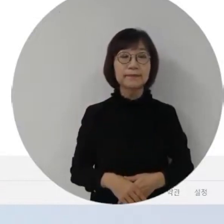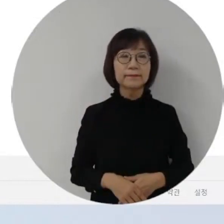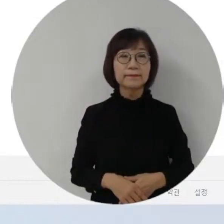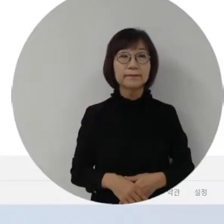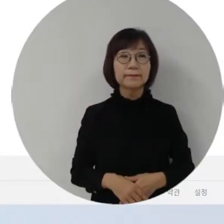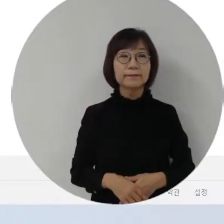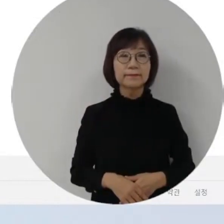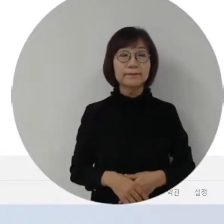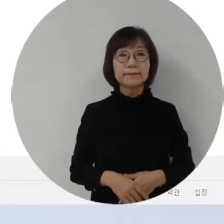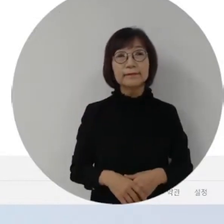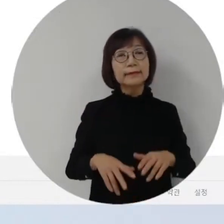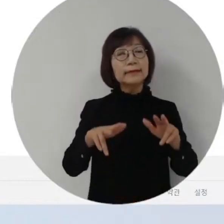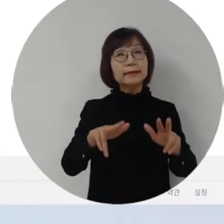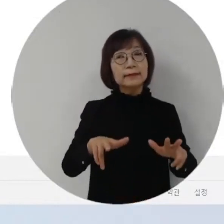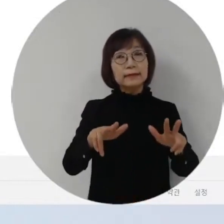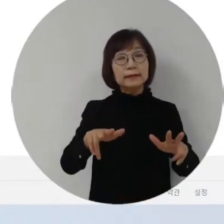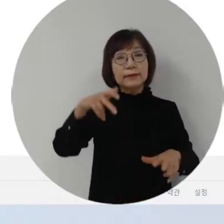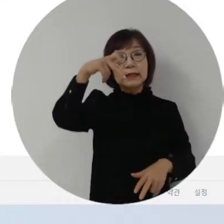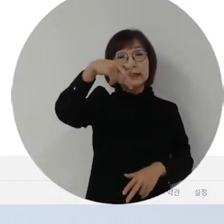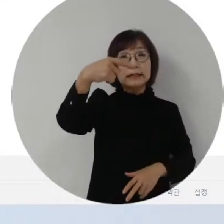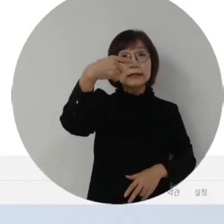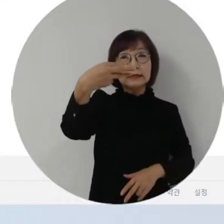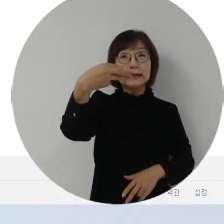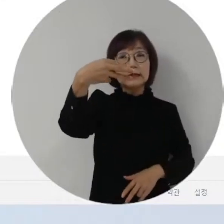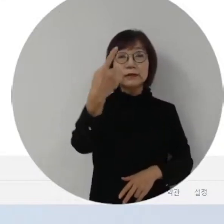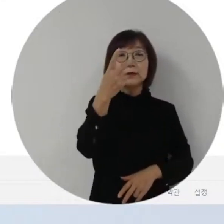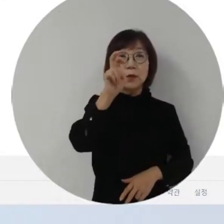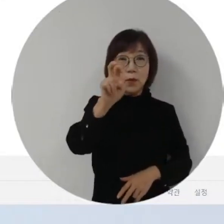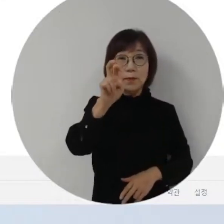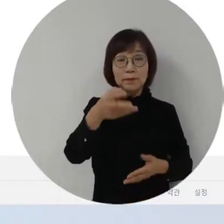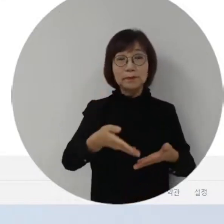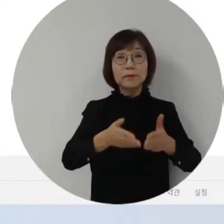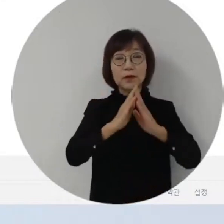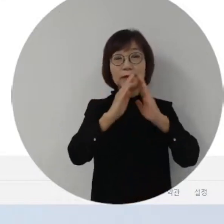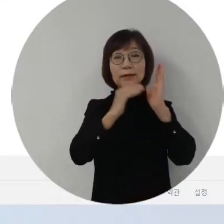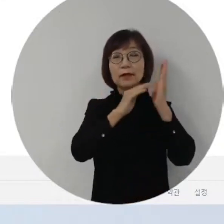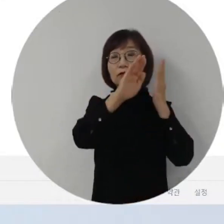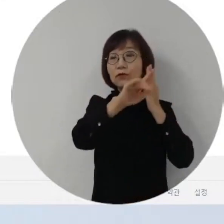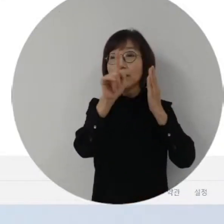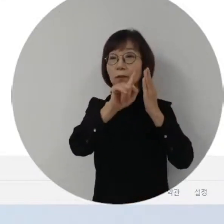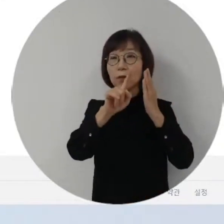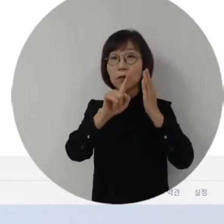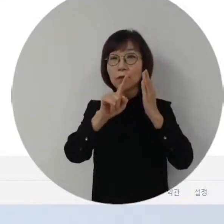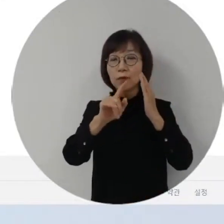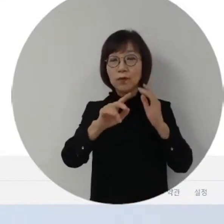방문 기록을 봐도 나오는 게 구글밖에 없을 거예요.